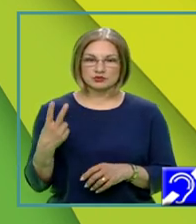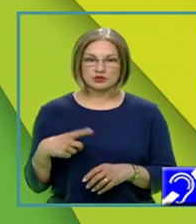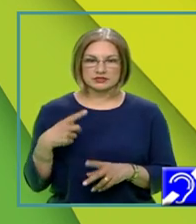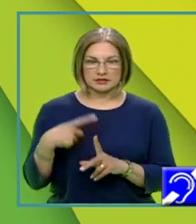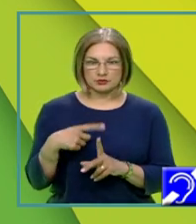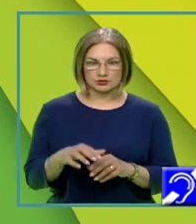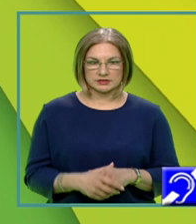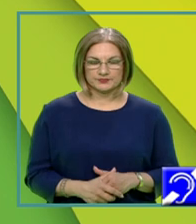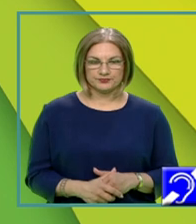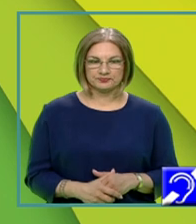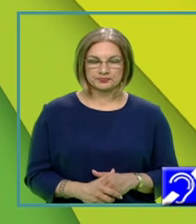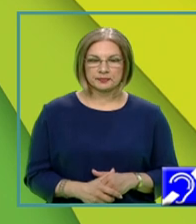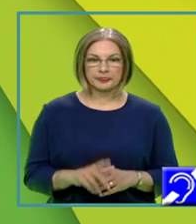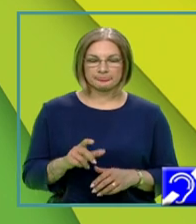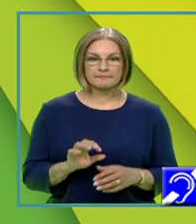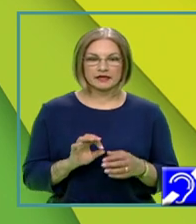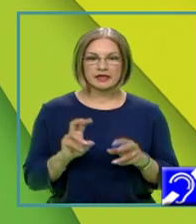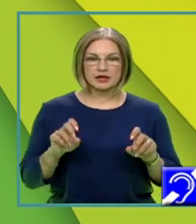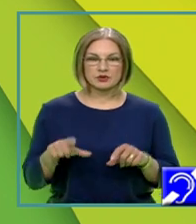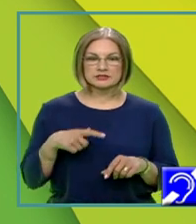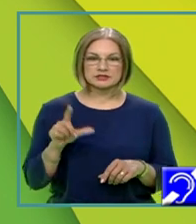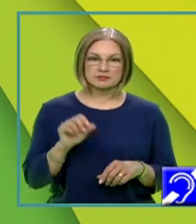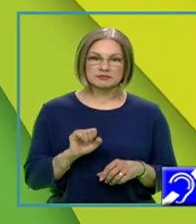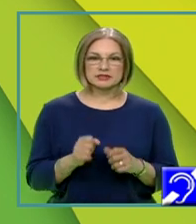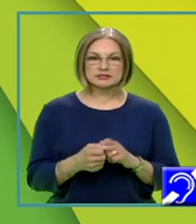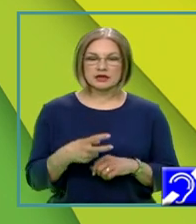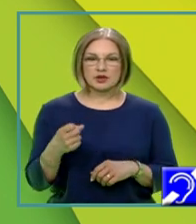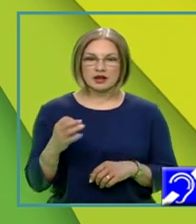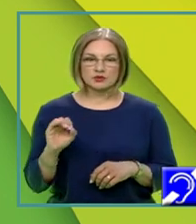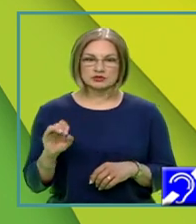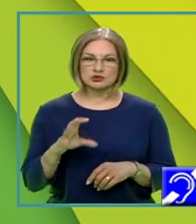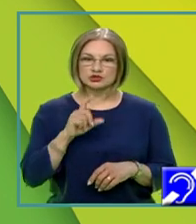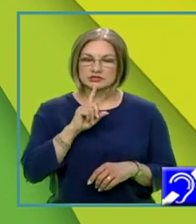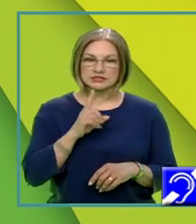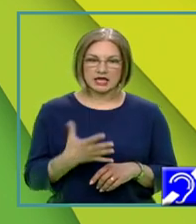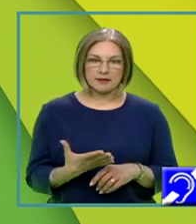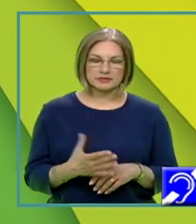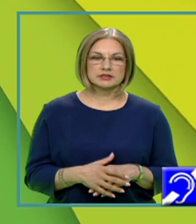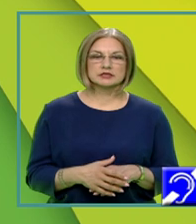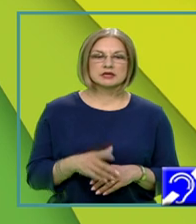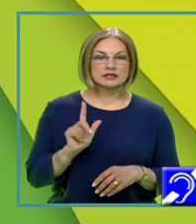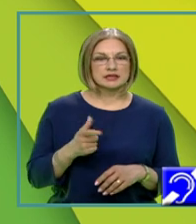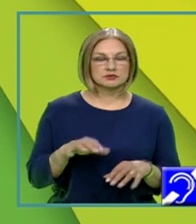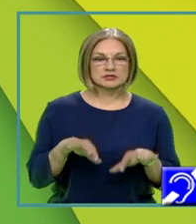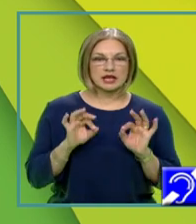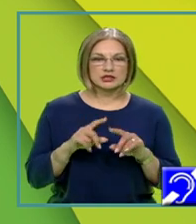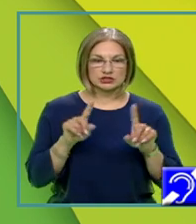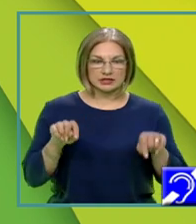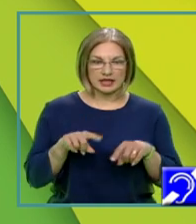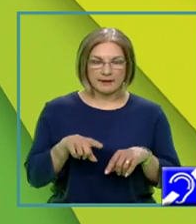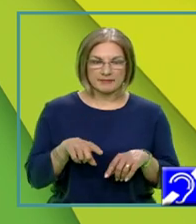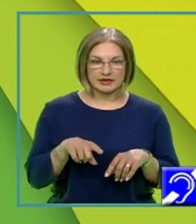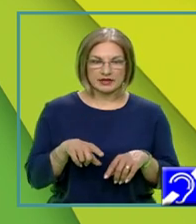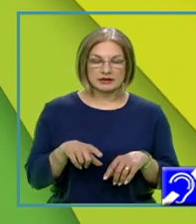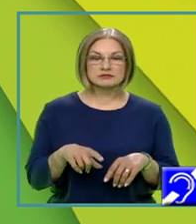inecuația noastră este mai mică sau egală cu zero ceea ce înseamnă că trebuie să alegem din tabelul de